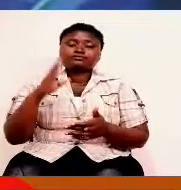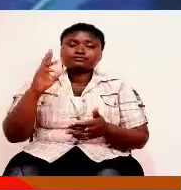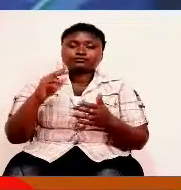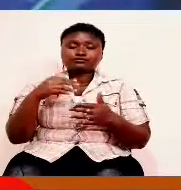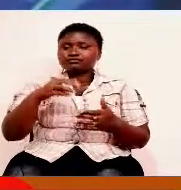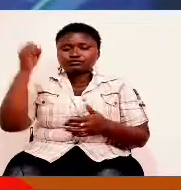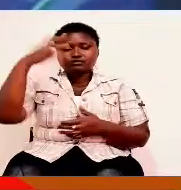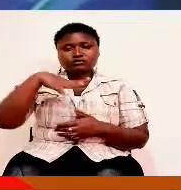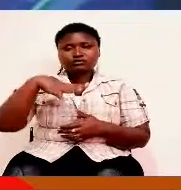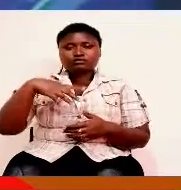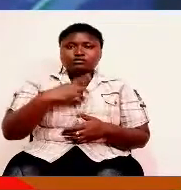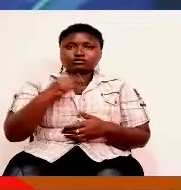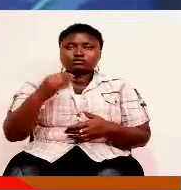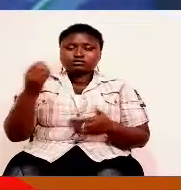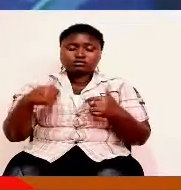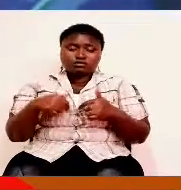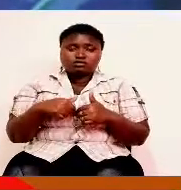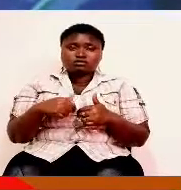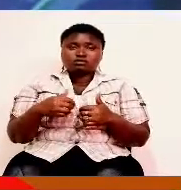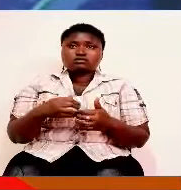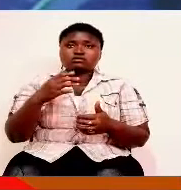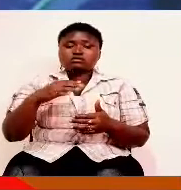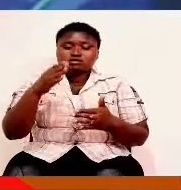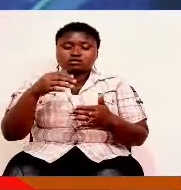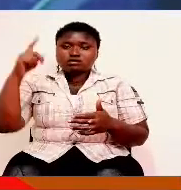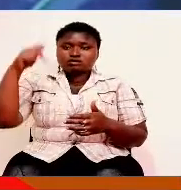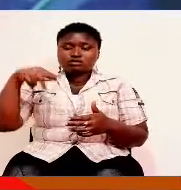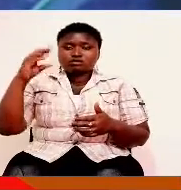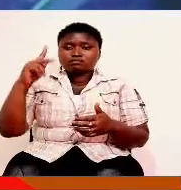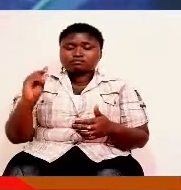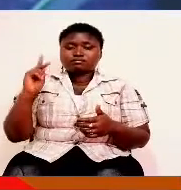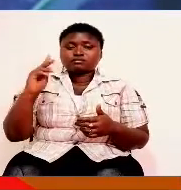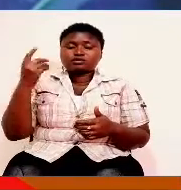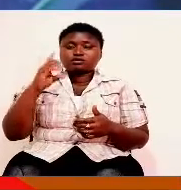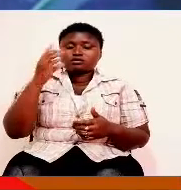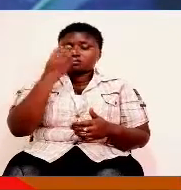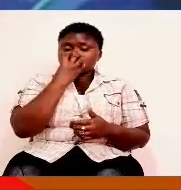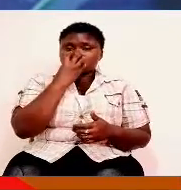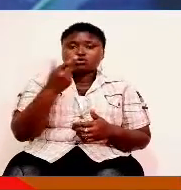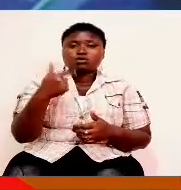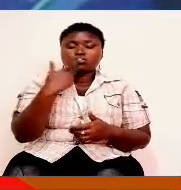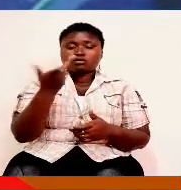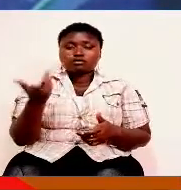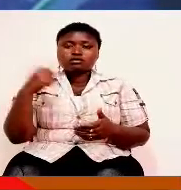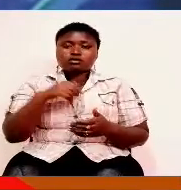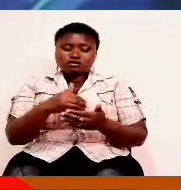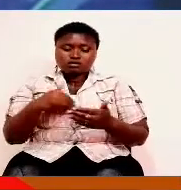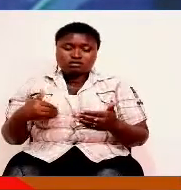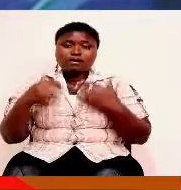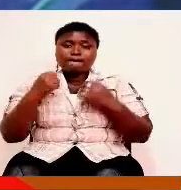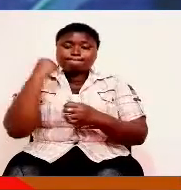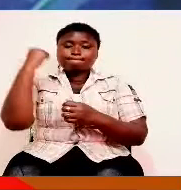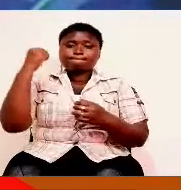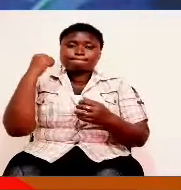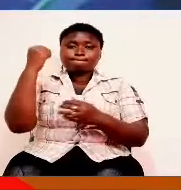kuwaga hinya wadhitima. Niate dhudha wa muni ni wa mutogoli ya wafururi dagitare William Samoei Ruto. Kwehererio aragiri ya